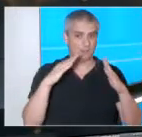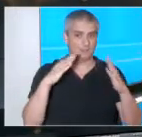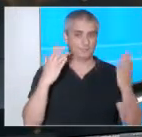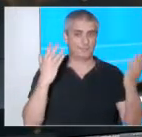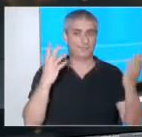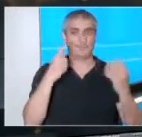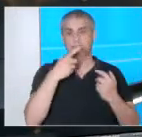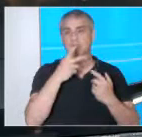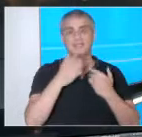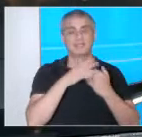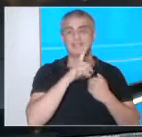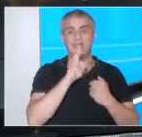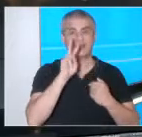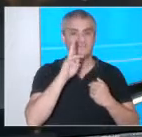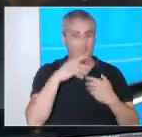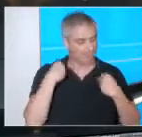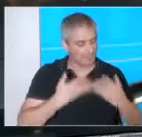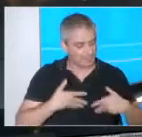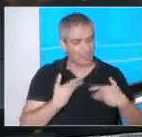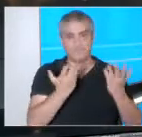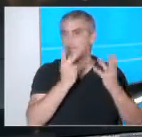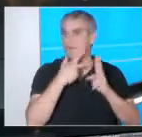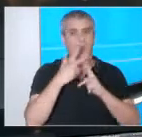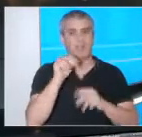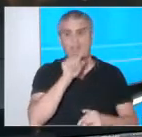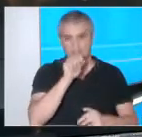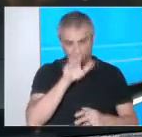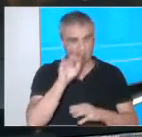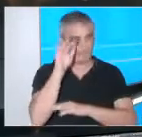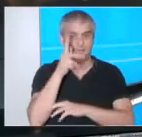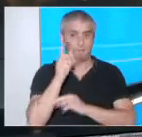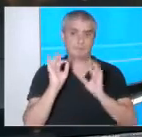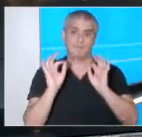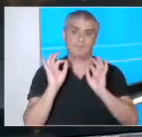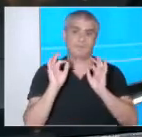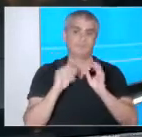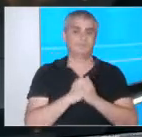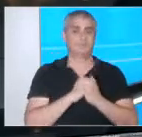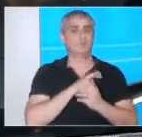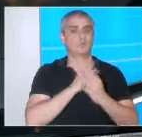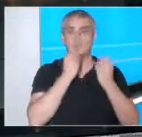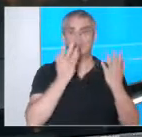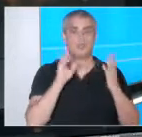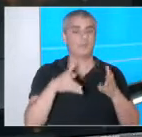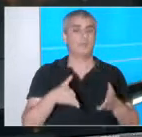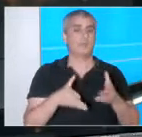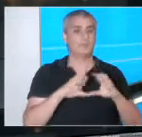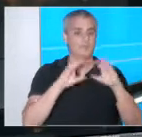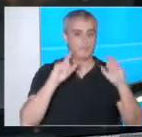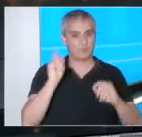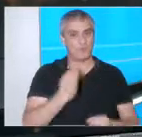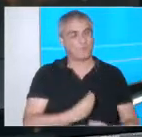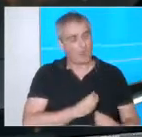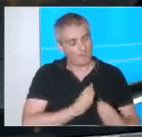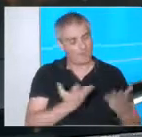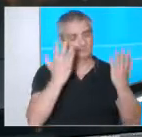את רבקה שנתנה, אתה יודע, מכל הלב, לא רק לאליעזר, אלא גם לגמלים, באמת, תכונה מופלאה. אז אתה אומר גם פה בבניין, כולם גומלי